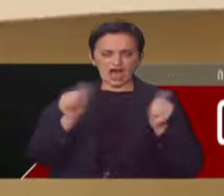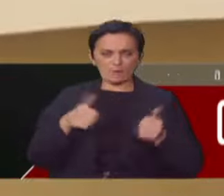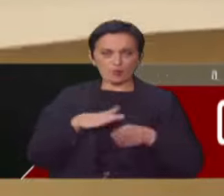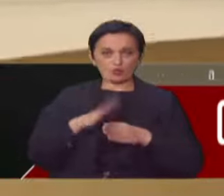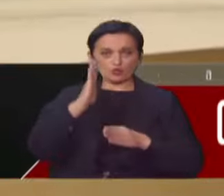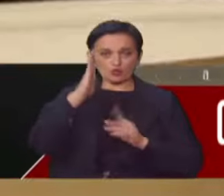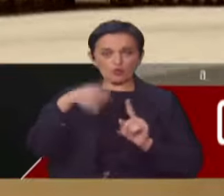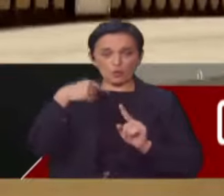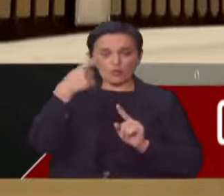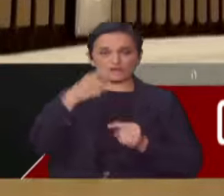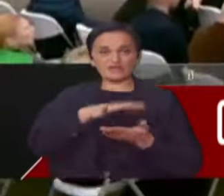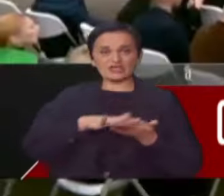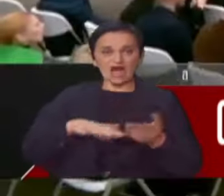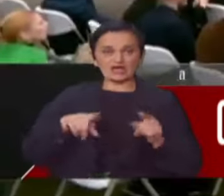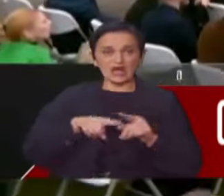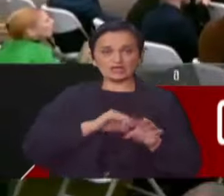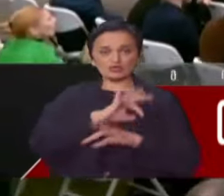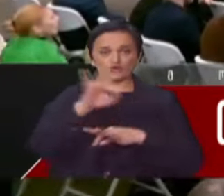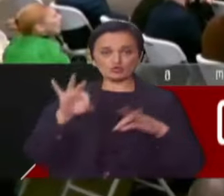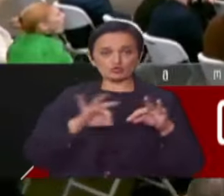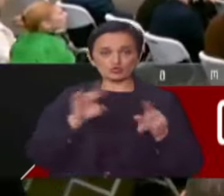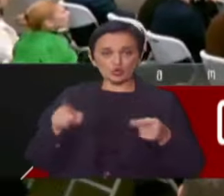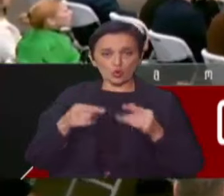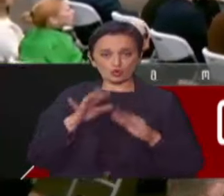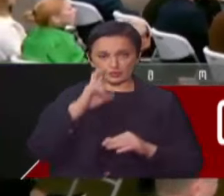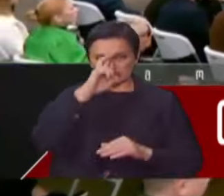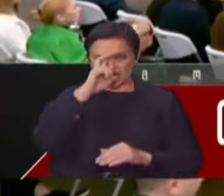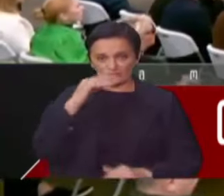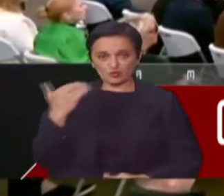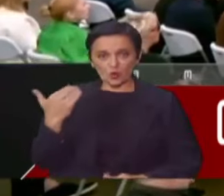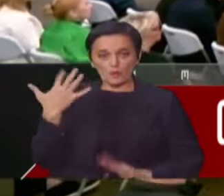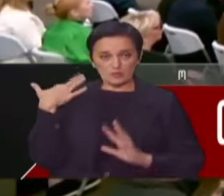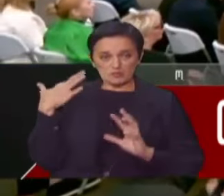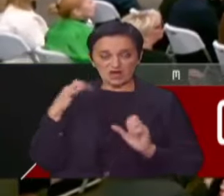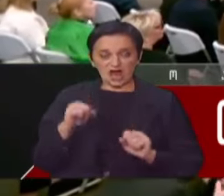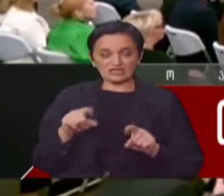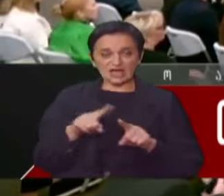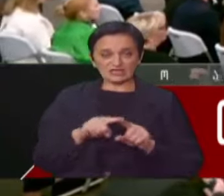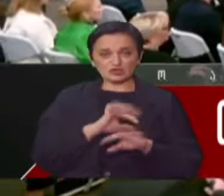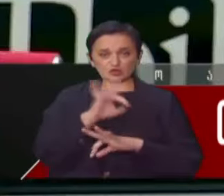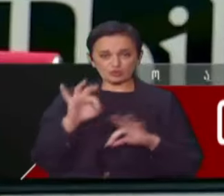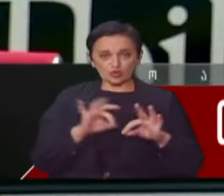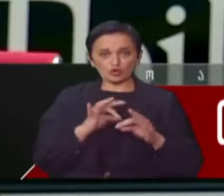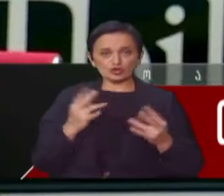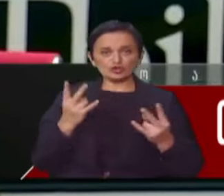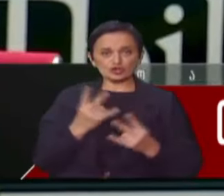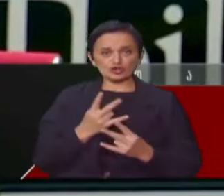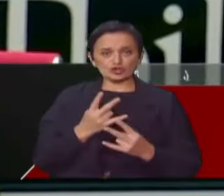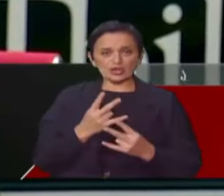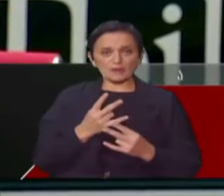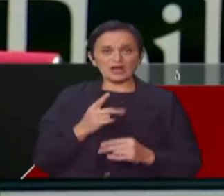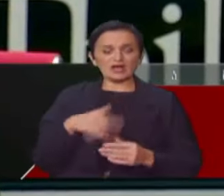მომავალშიც გაგრძელდება ასეთი პროექტების განხორციელება, მთავრობის მხრიდან მხარდაჭერა ასეთ პროექტები ჭირდება გადაერთხოვნილ თვე, რა თქმა